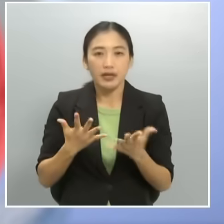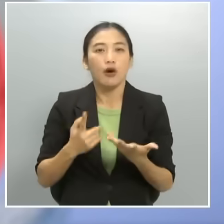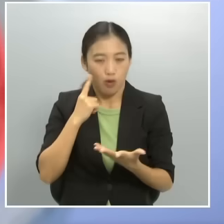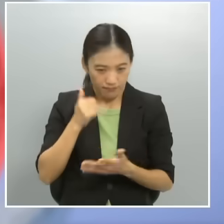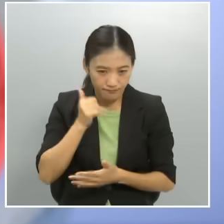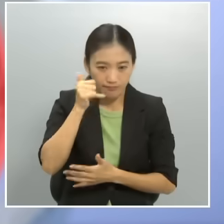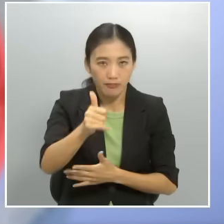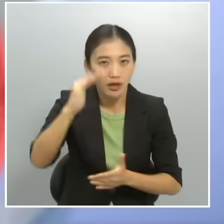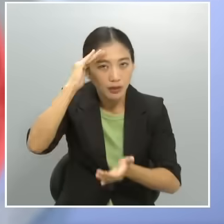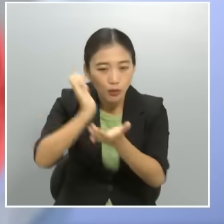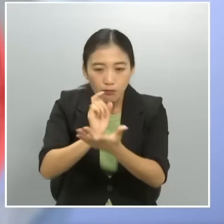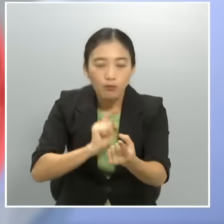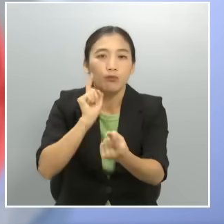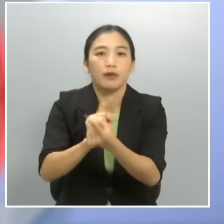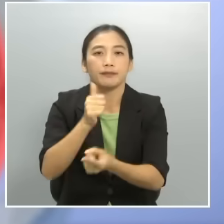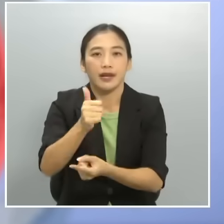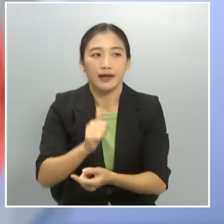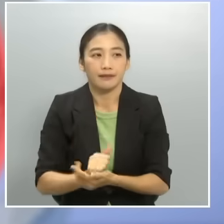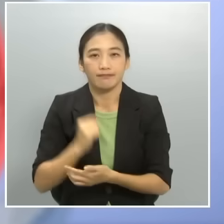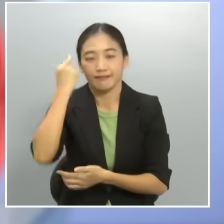หน้าขาวเลย ค่ะ ใช่ไห ม